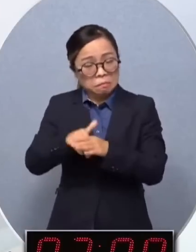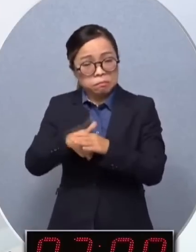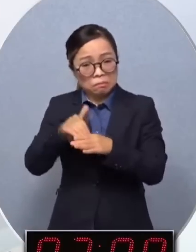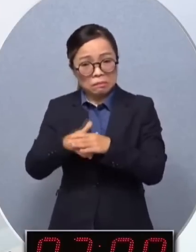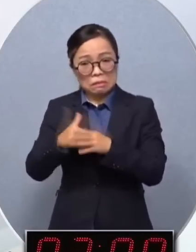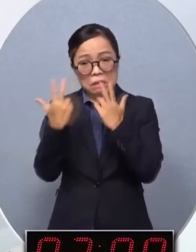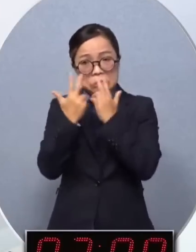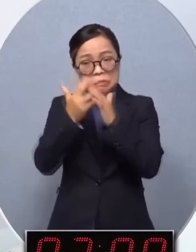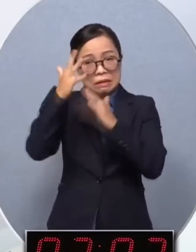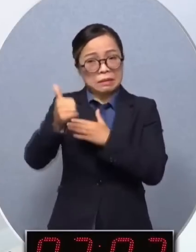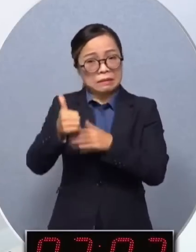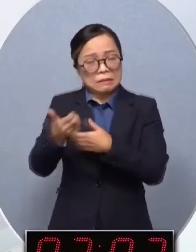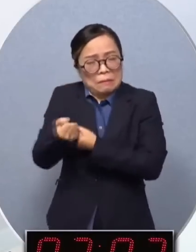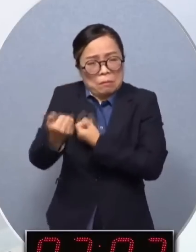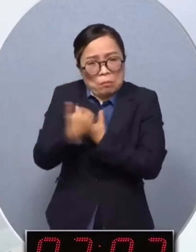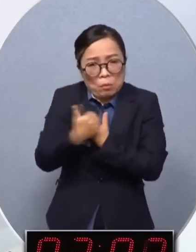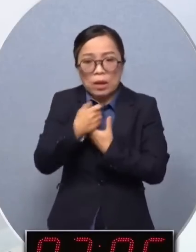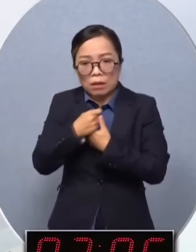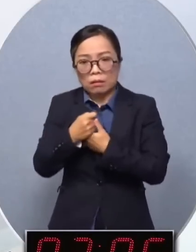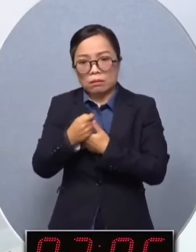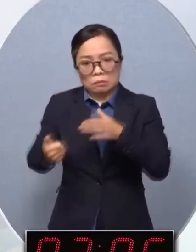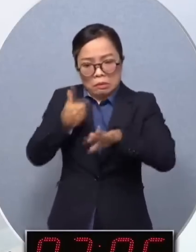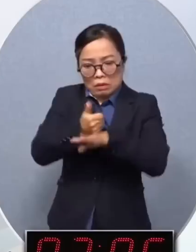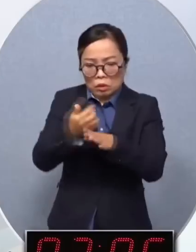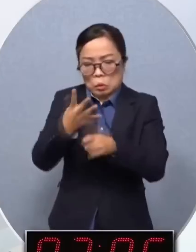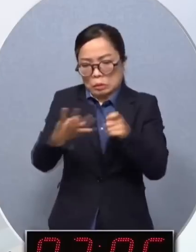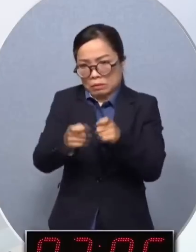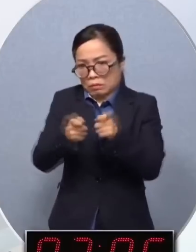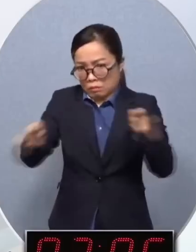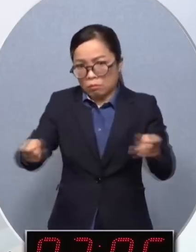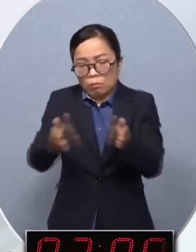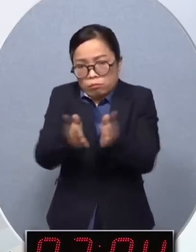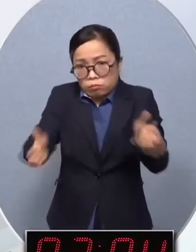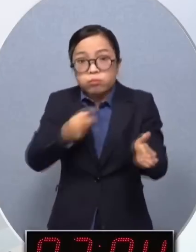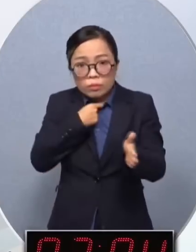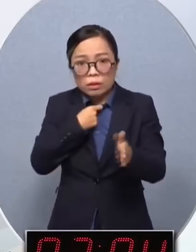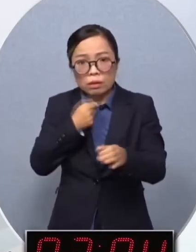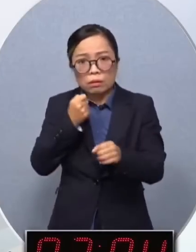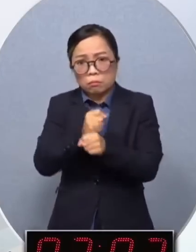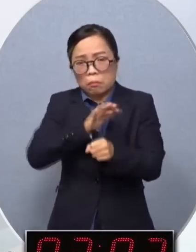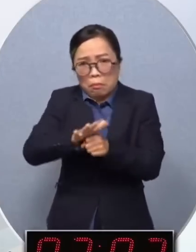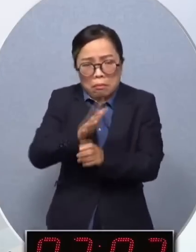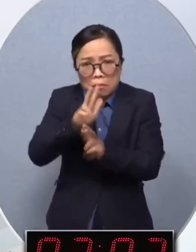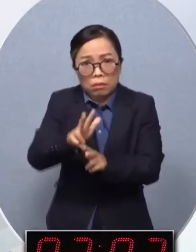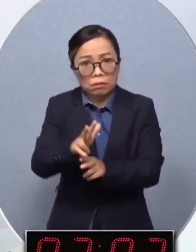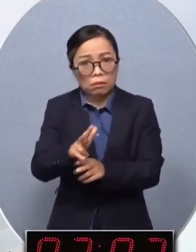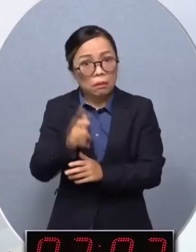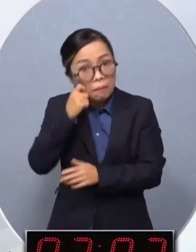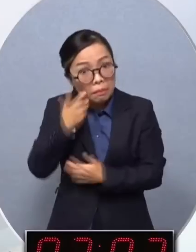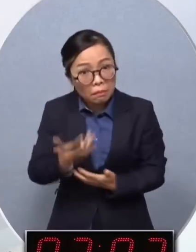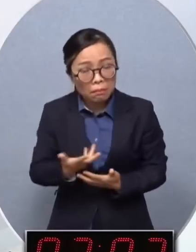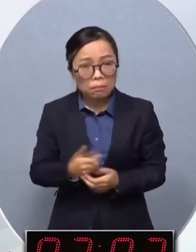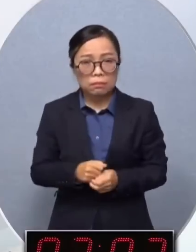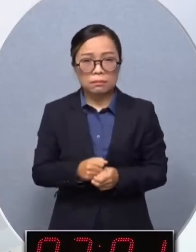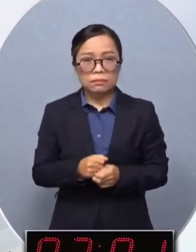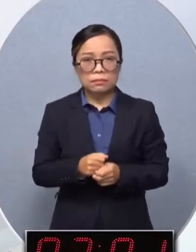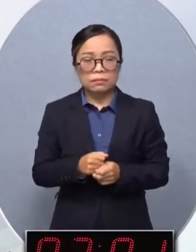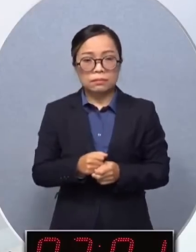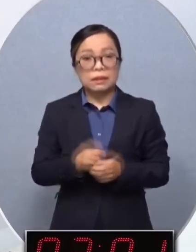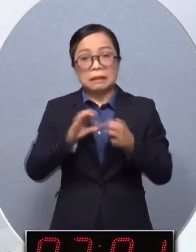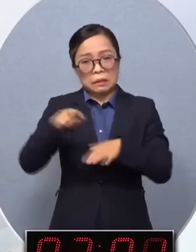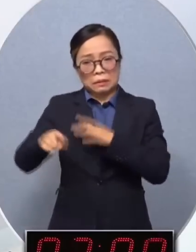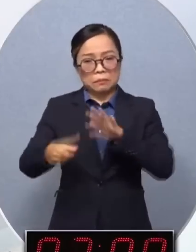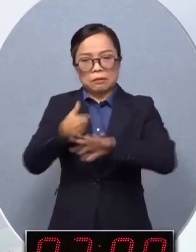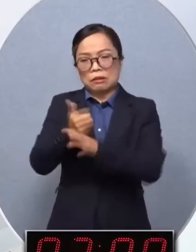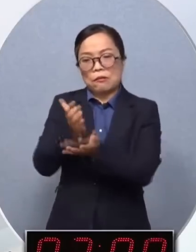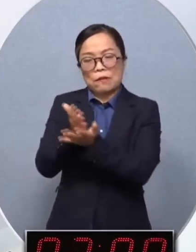新北市长，这个任期就是四年，讲做好做满这么困难吗？因为你的发